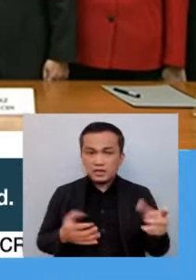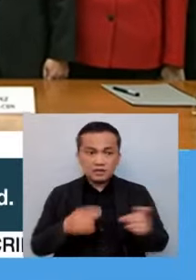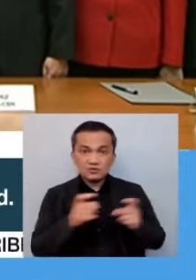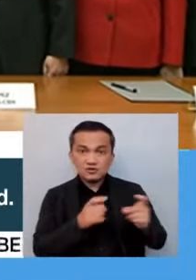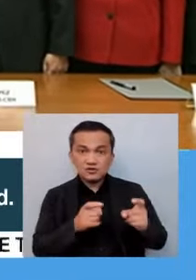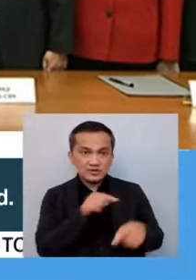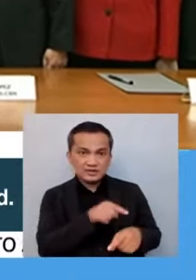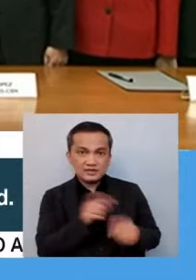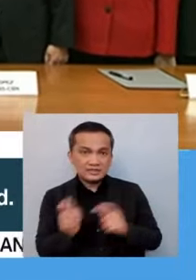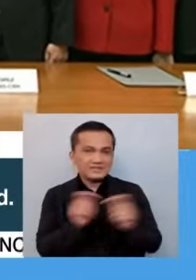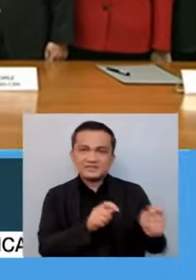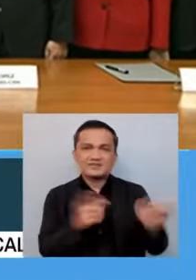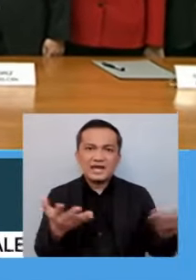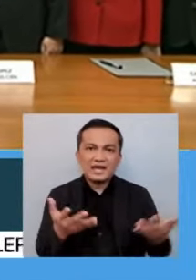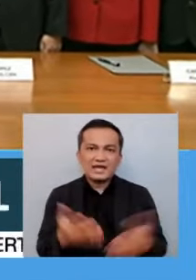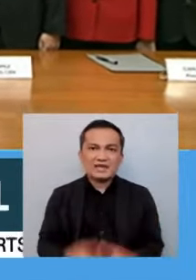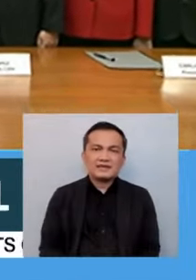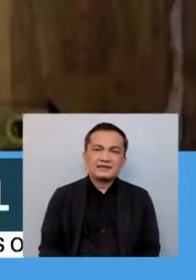nalipat.